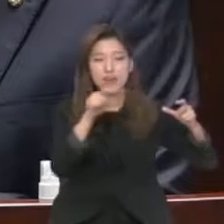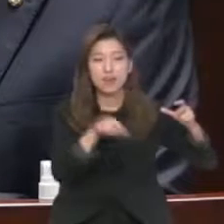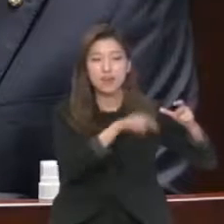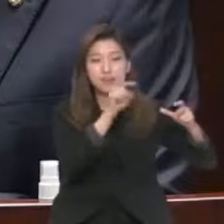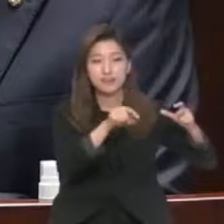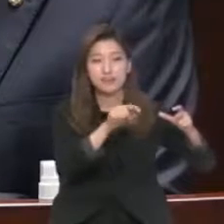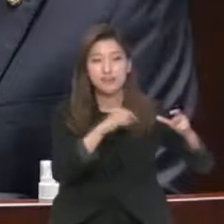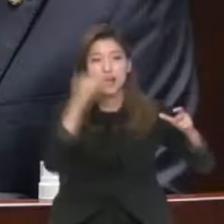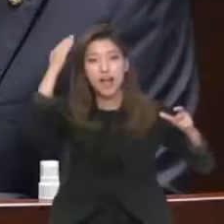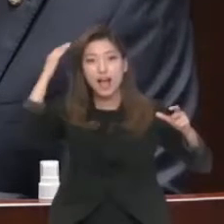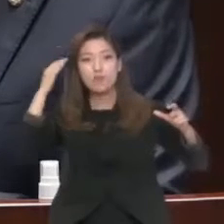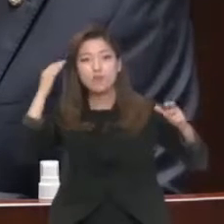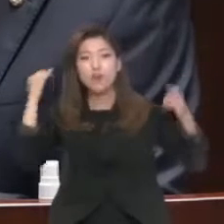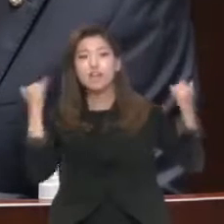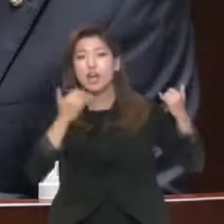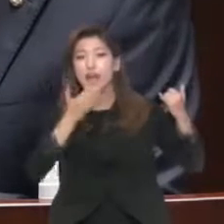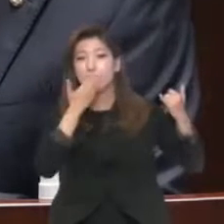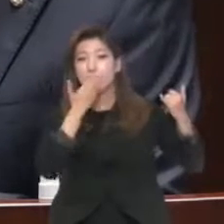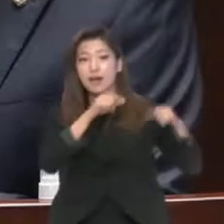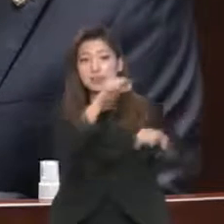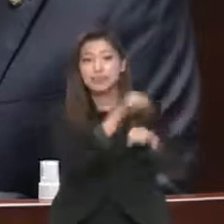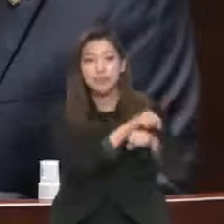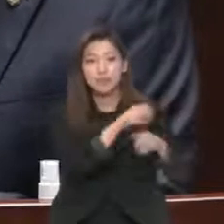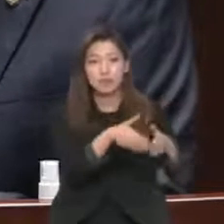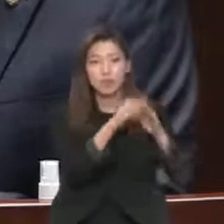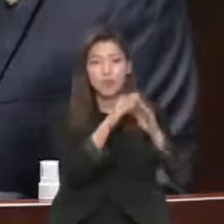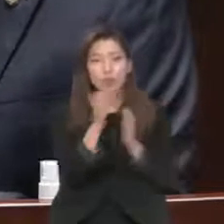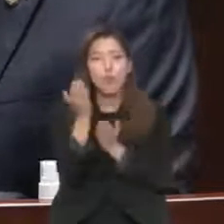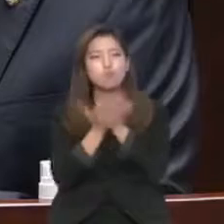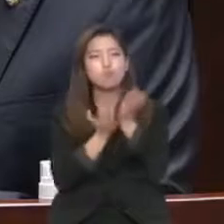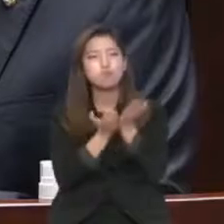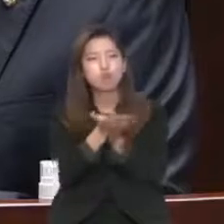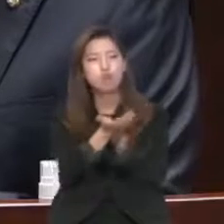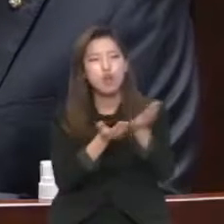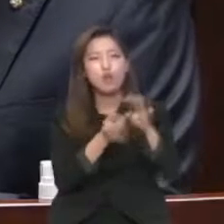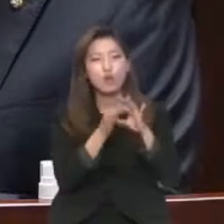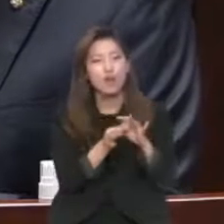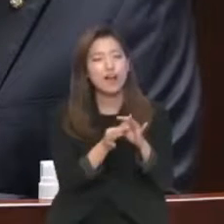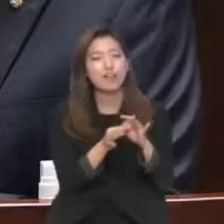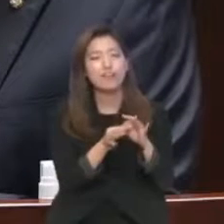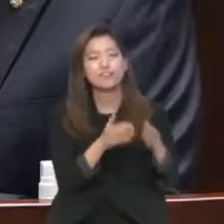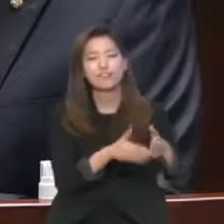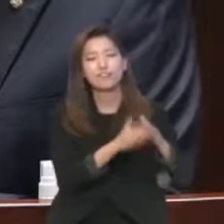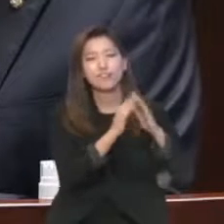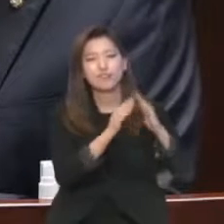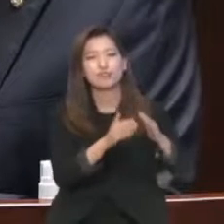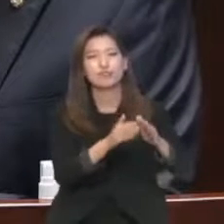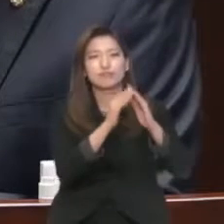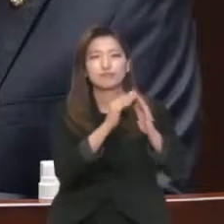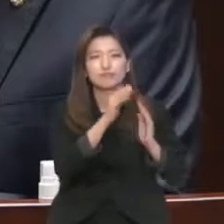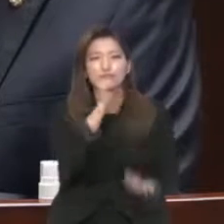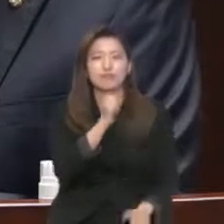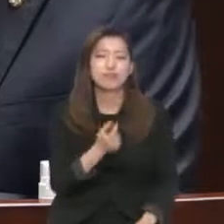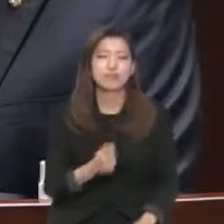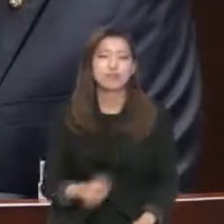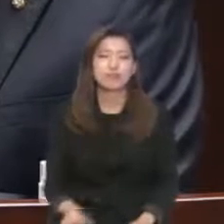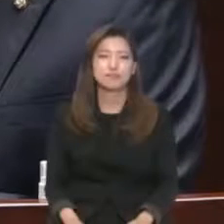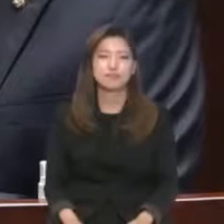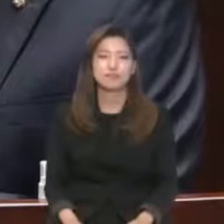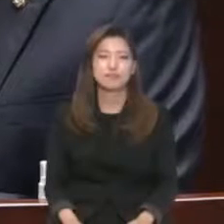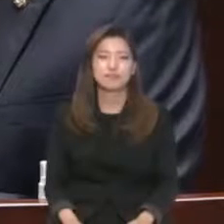우리의 그 연락소 내지는 무역 대표부 이런 등등의 부분들이 설치돼 나가면서 남북의